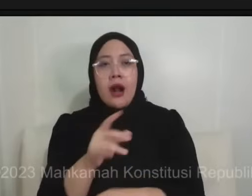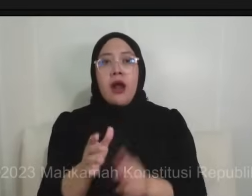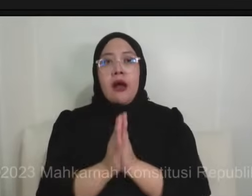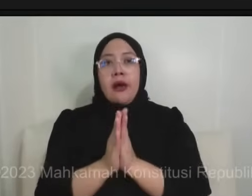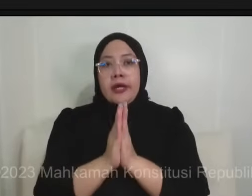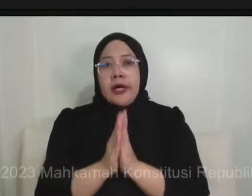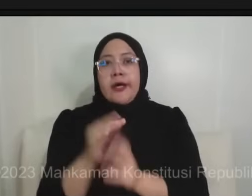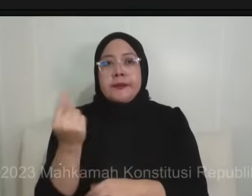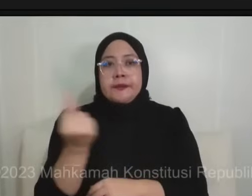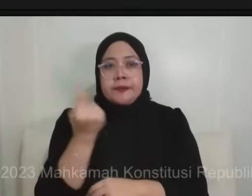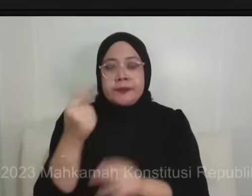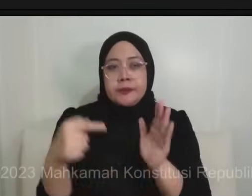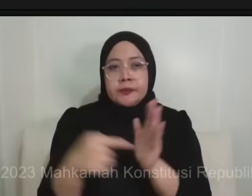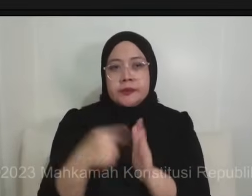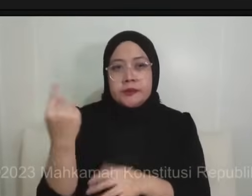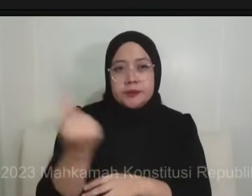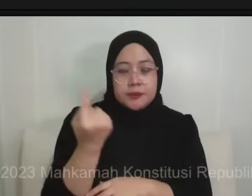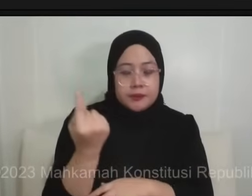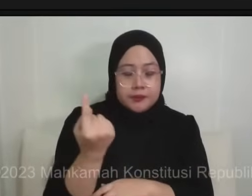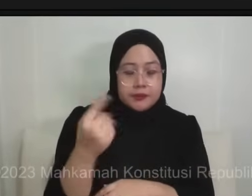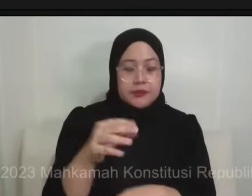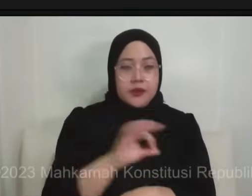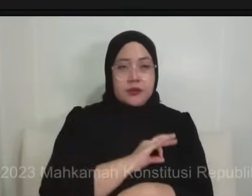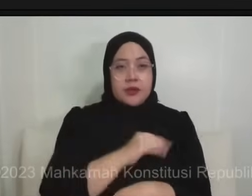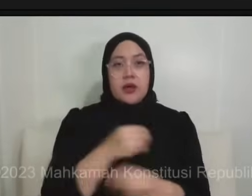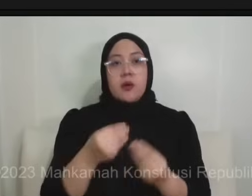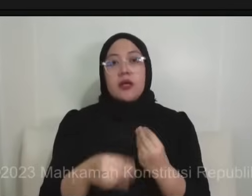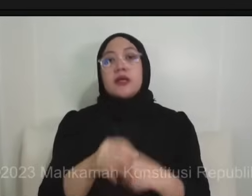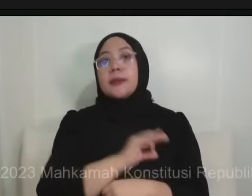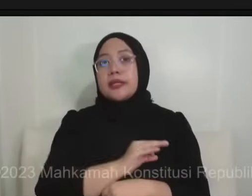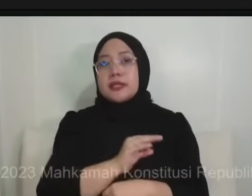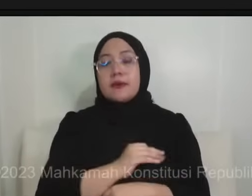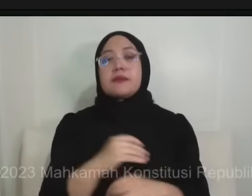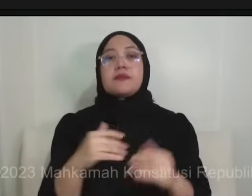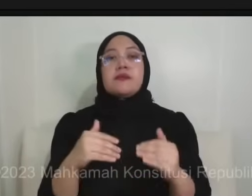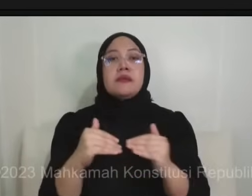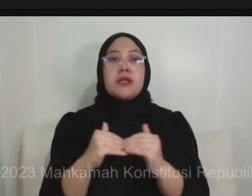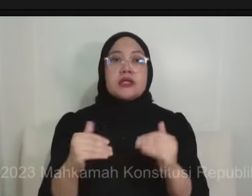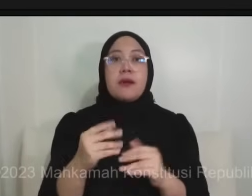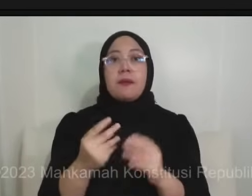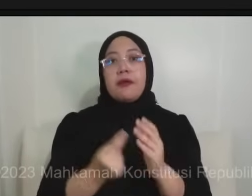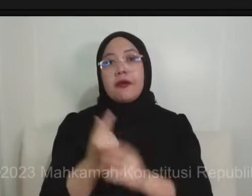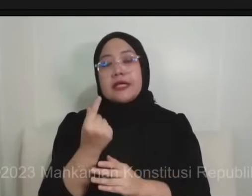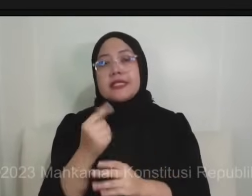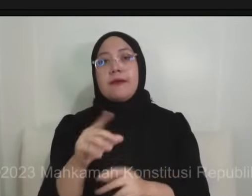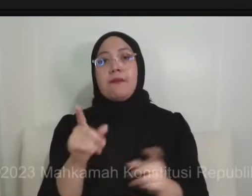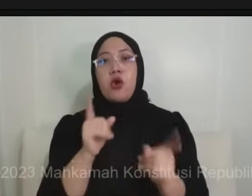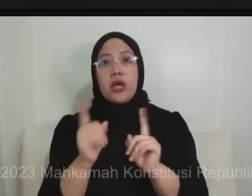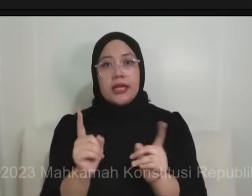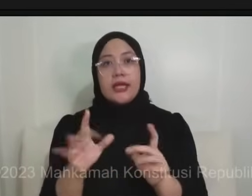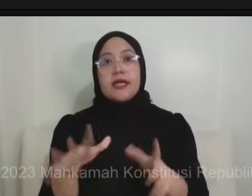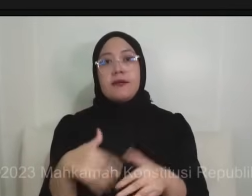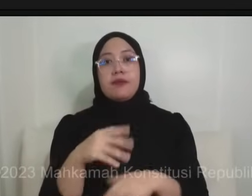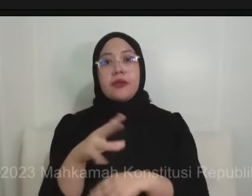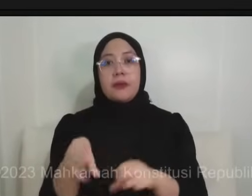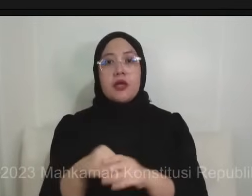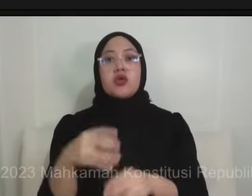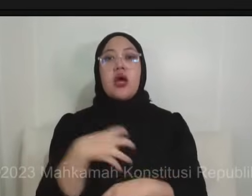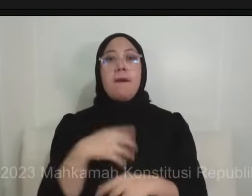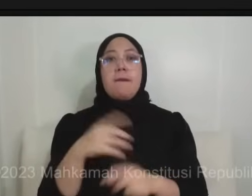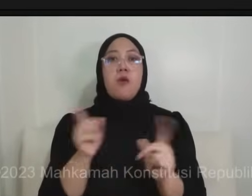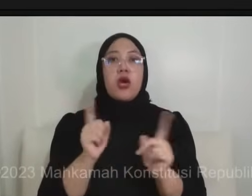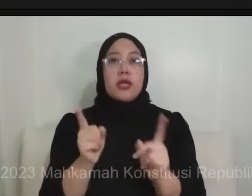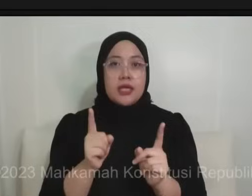kasuko pemilihan umum presiden dan wakil presiden berdasarkan preferensi politiknya dan bahkan termasuk hak politik dari subjek